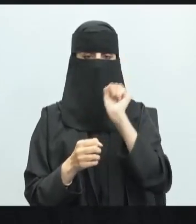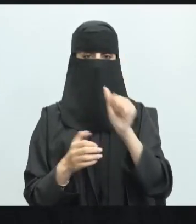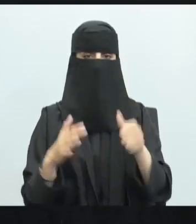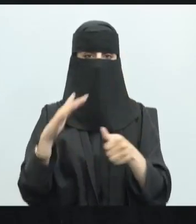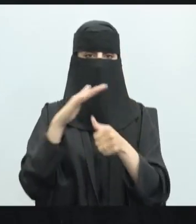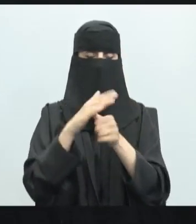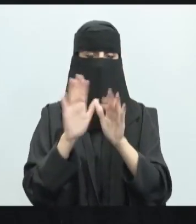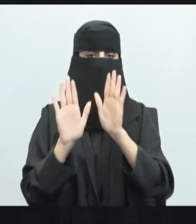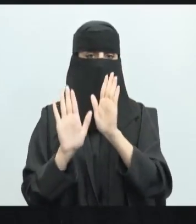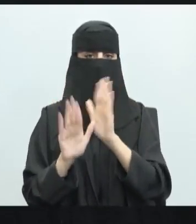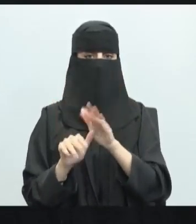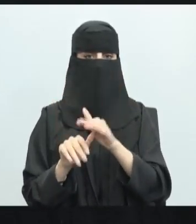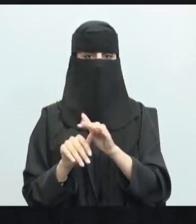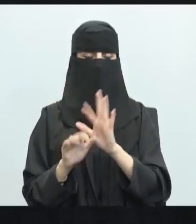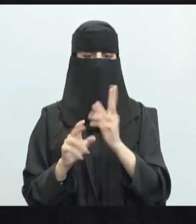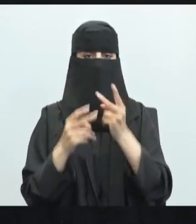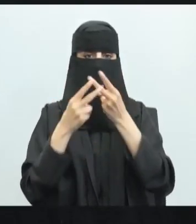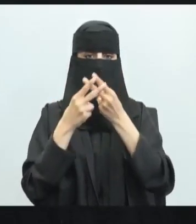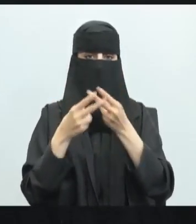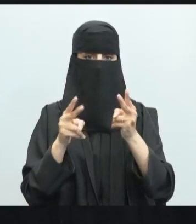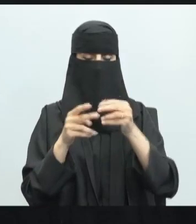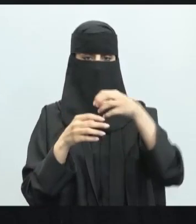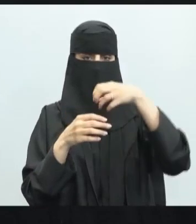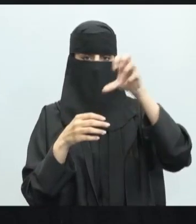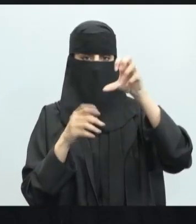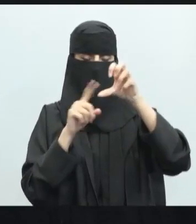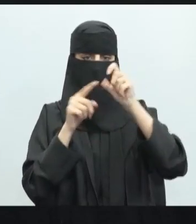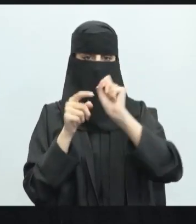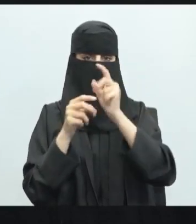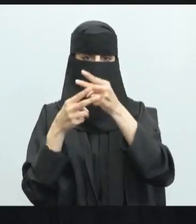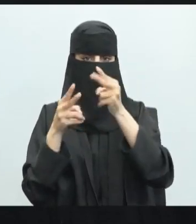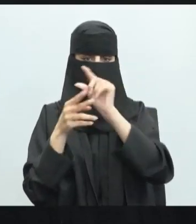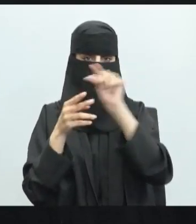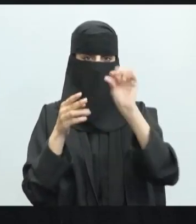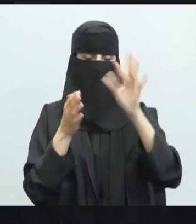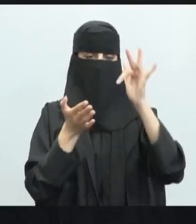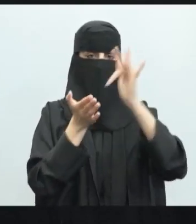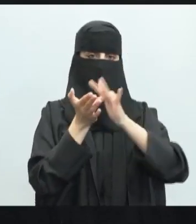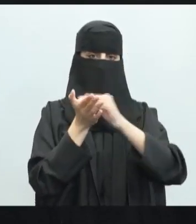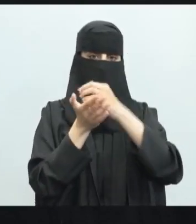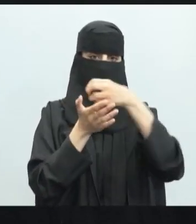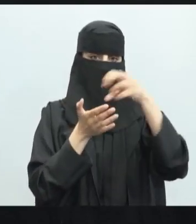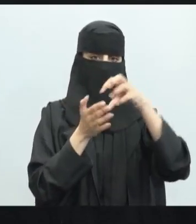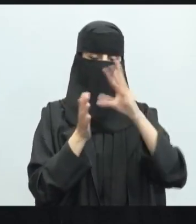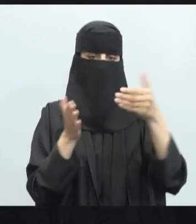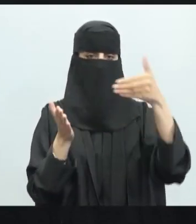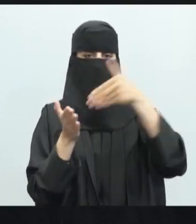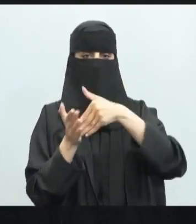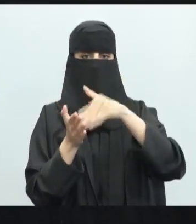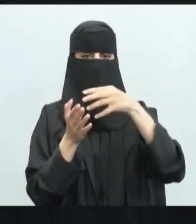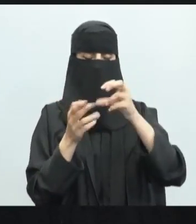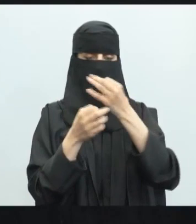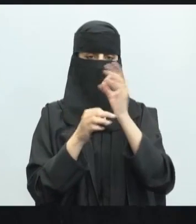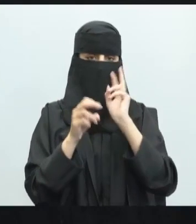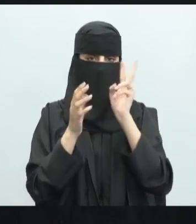ستكون موجودة إما في بداية الفقرة أو في منتصفها أو في نهايتها. ابحثوا